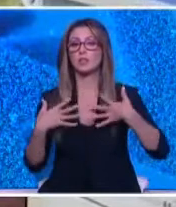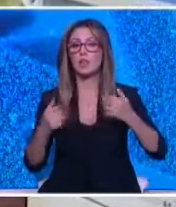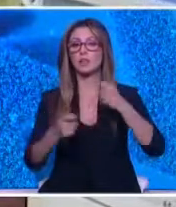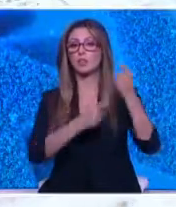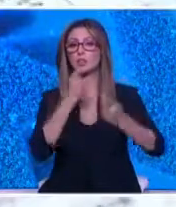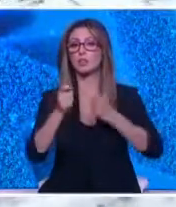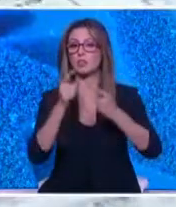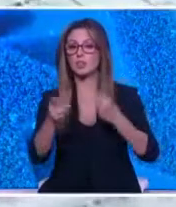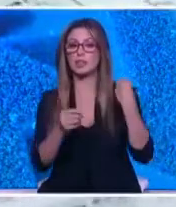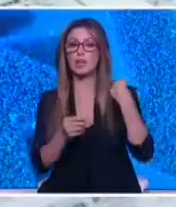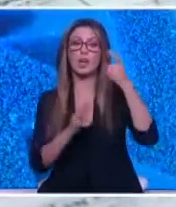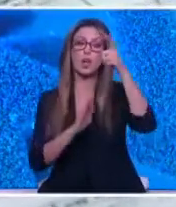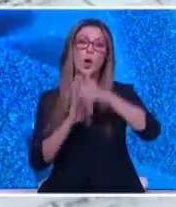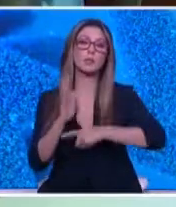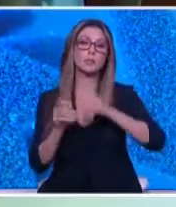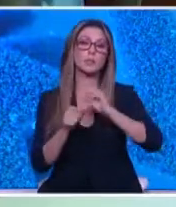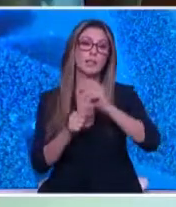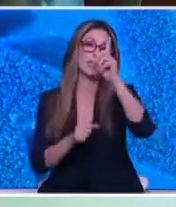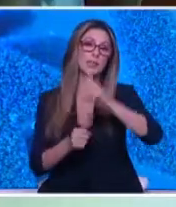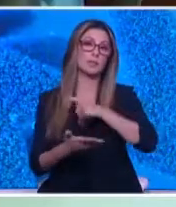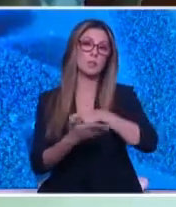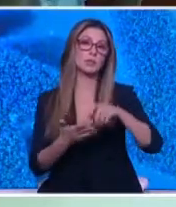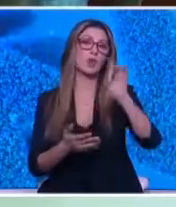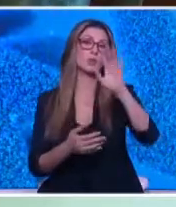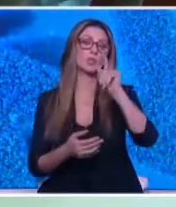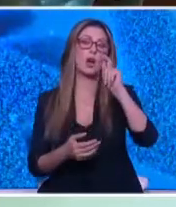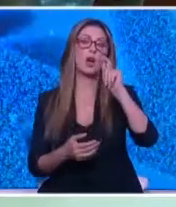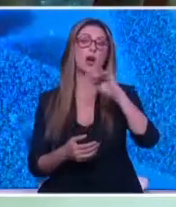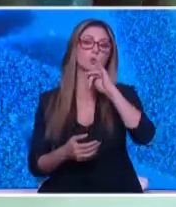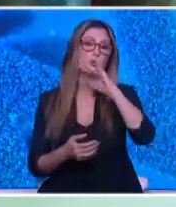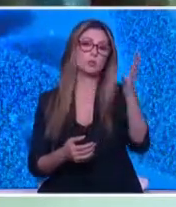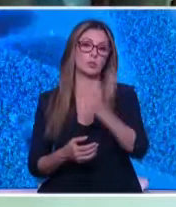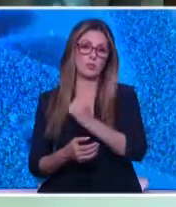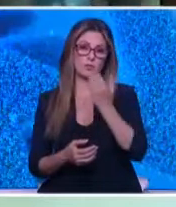çalışanları yeni yönetmelik sonrası ilk maaşlarını 15 Ağustos'ta alacaklar.